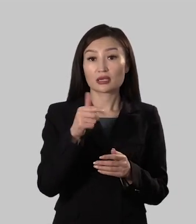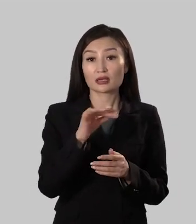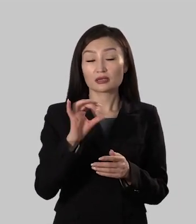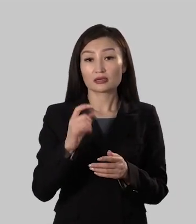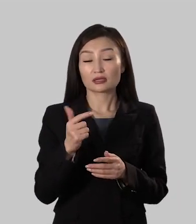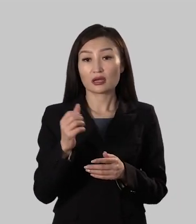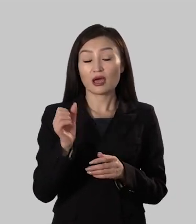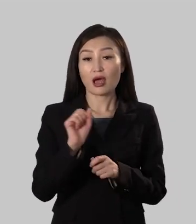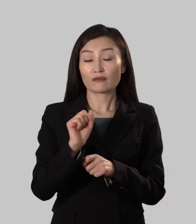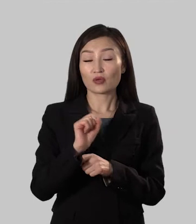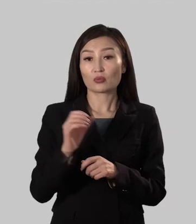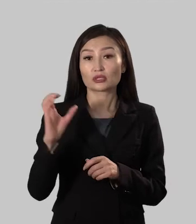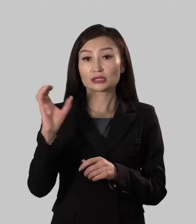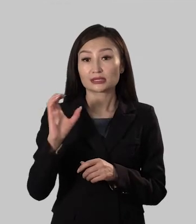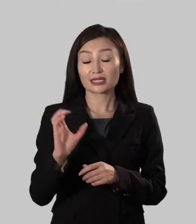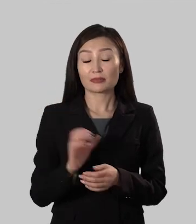«автобус», «сентябрь».